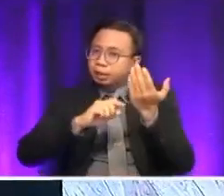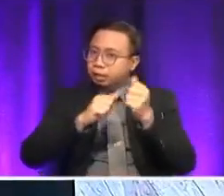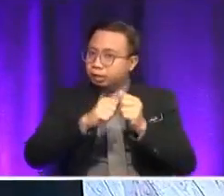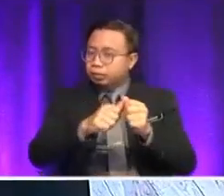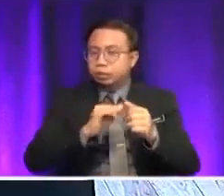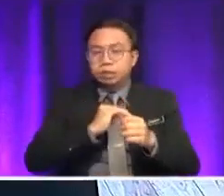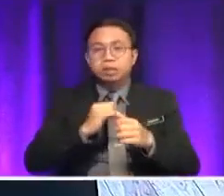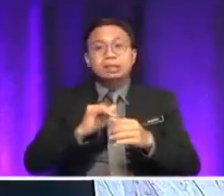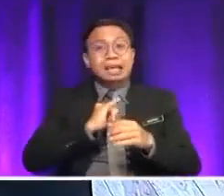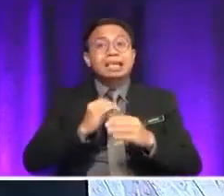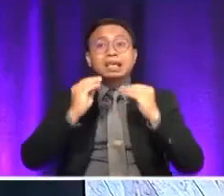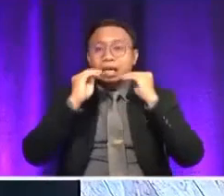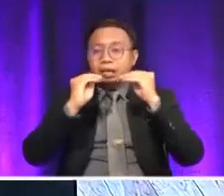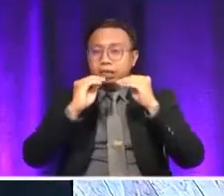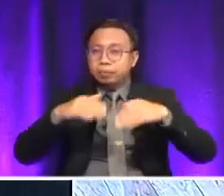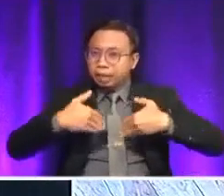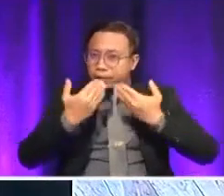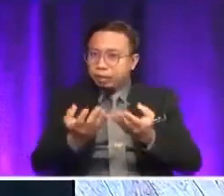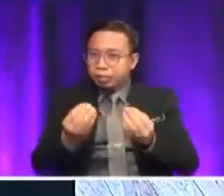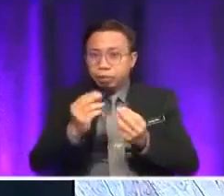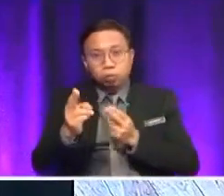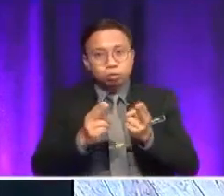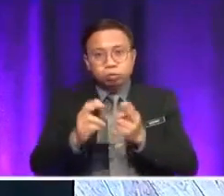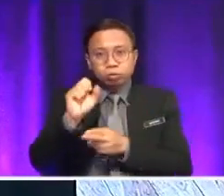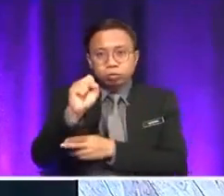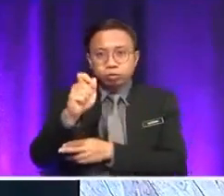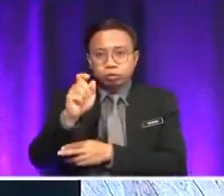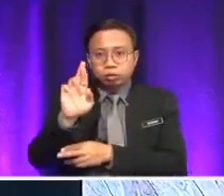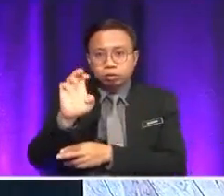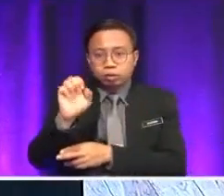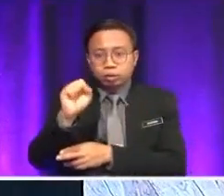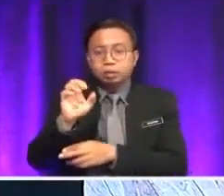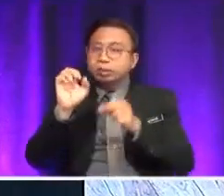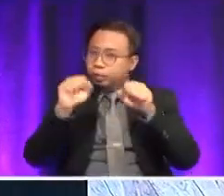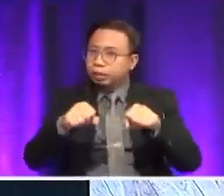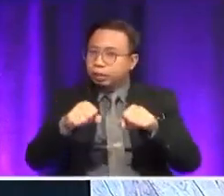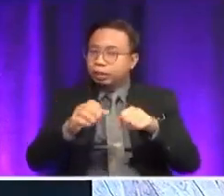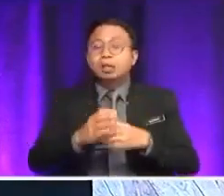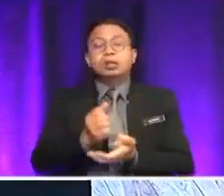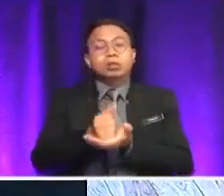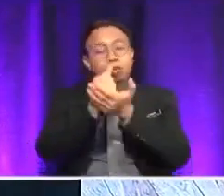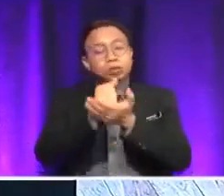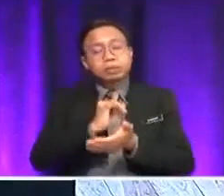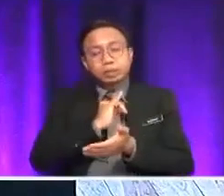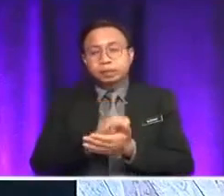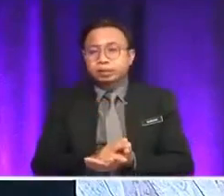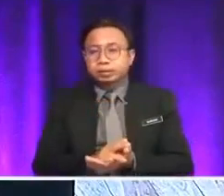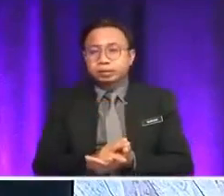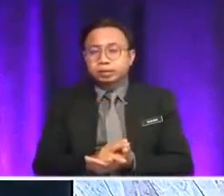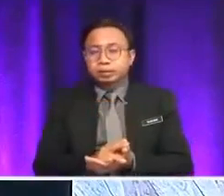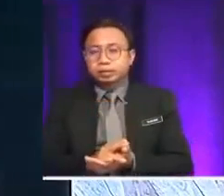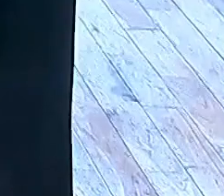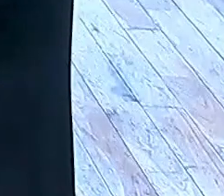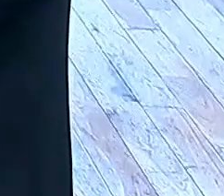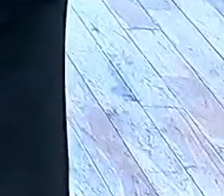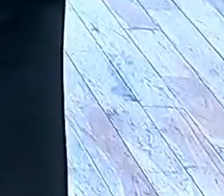macam mana untuk menguruskan stres. Oh, boleh ikut saya? Boleh ke cikgu? Boleh. Tolong saya cikgu eh. Ha. Tolong saya. Okey, saya akan tolong. Tunggu apa lagi?